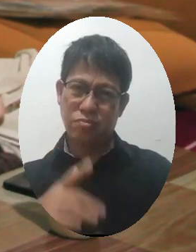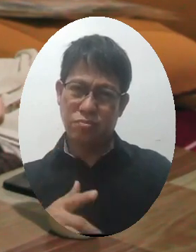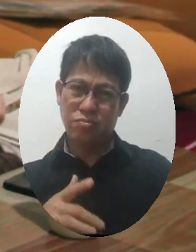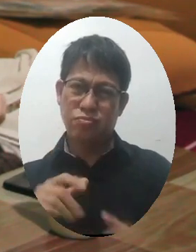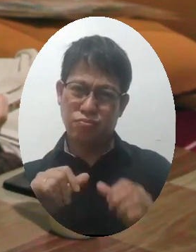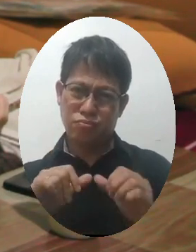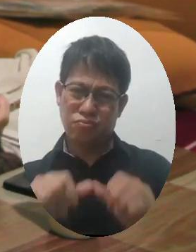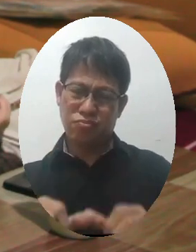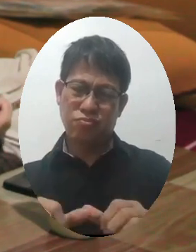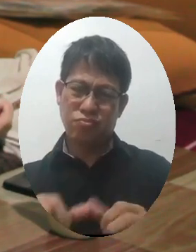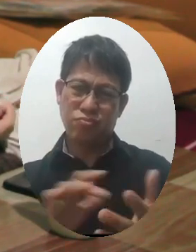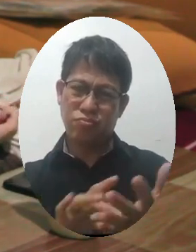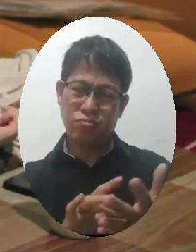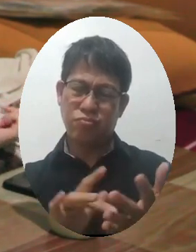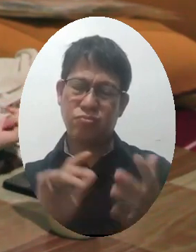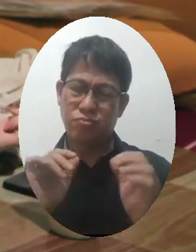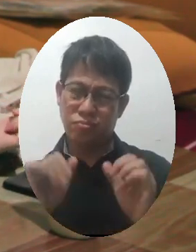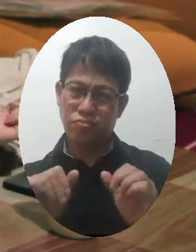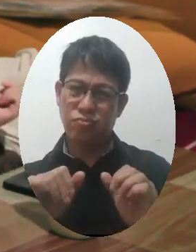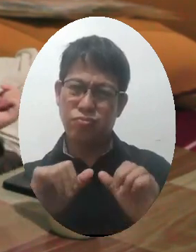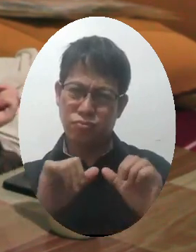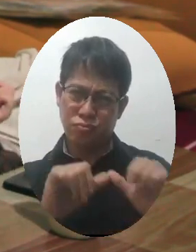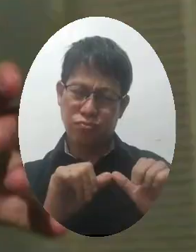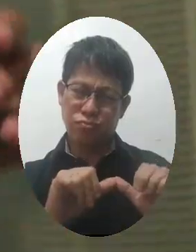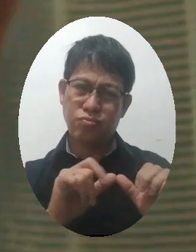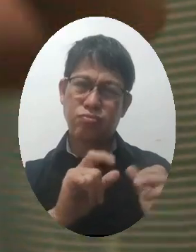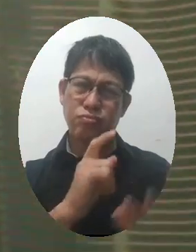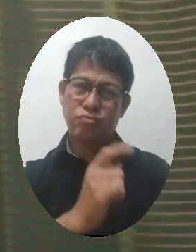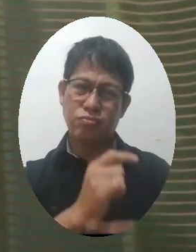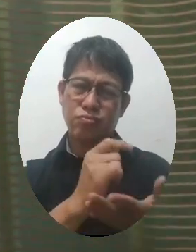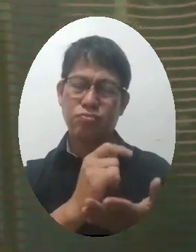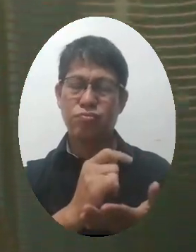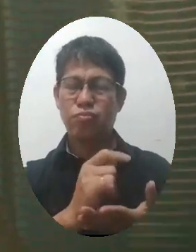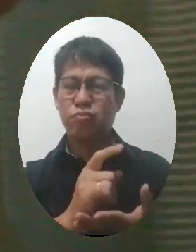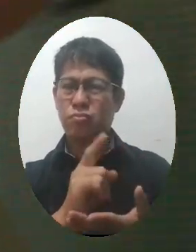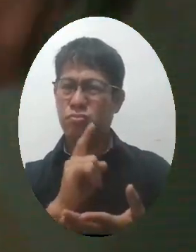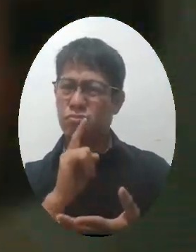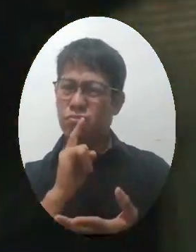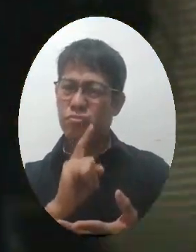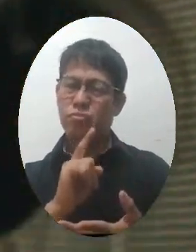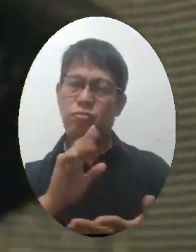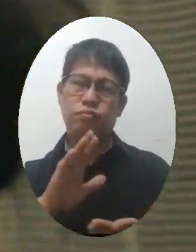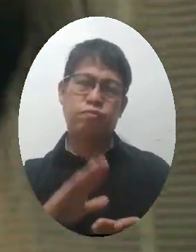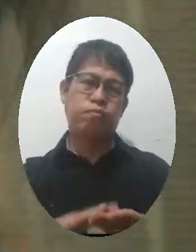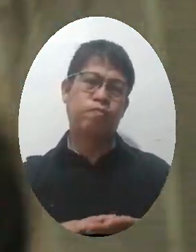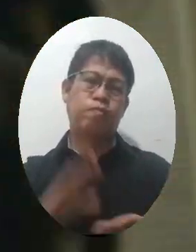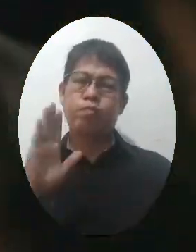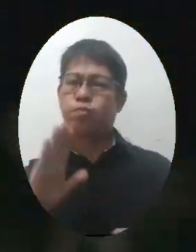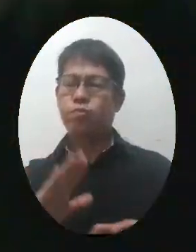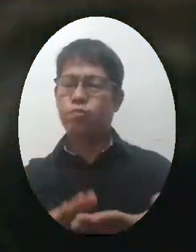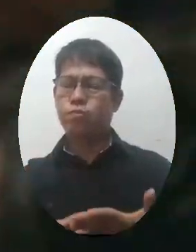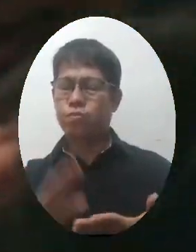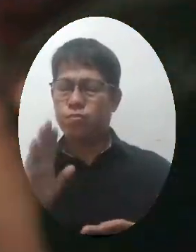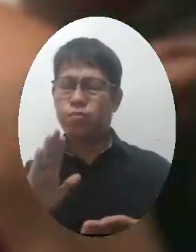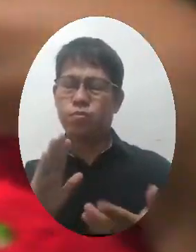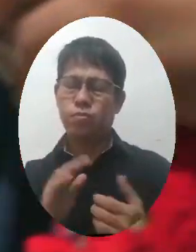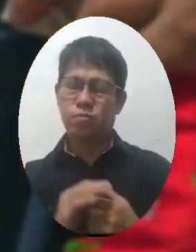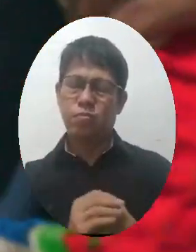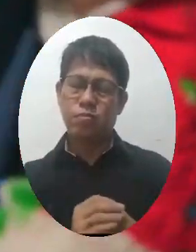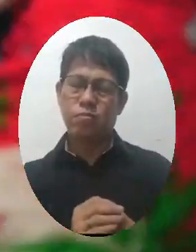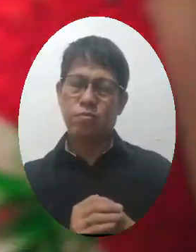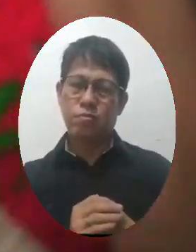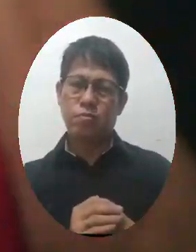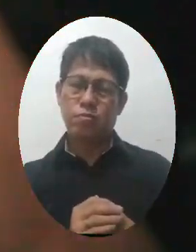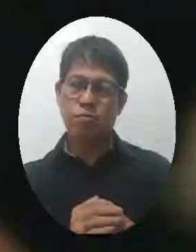sa lifetime medication niya. Para po matuloy-tuloy ko na yung therapy niya kasi sobrang magastos po